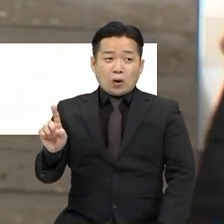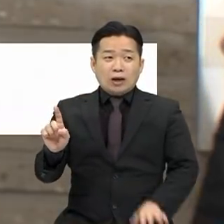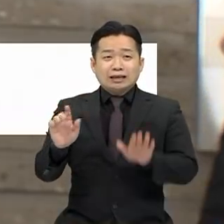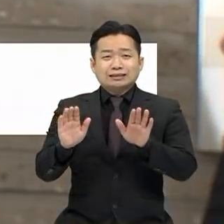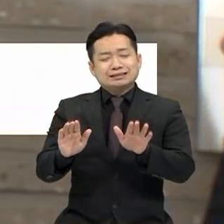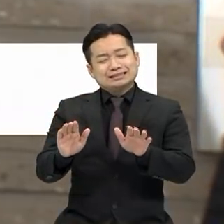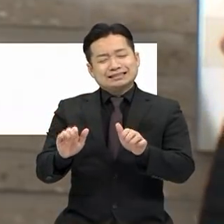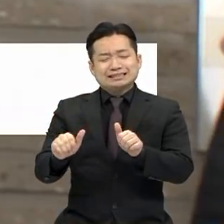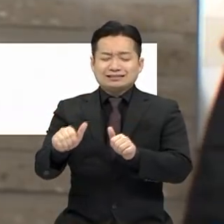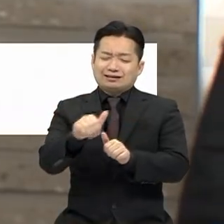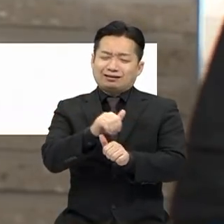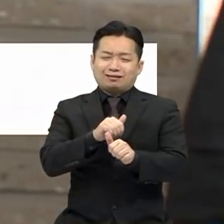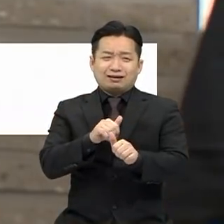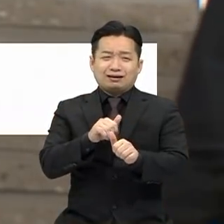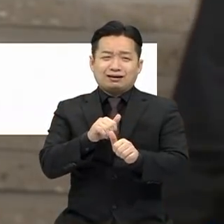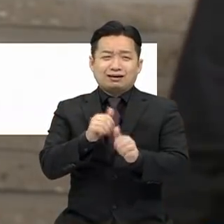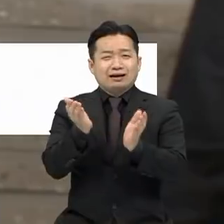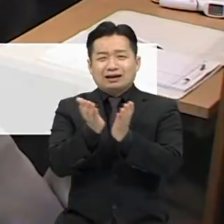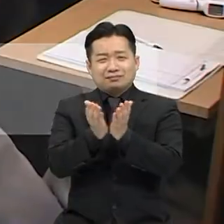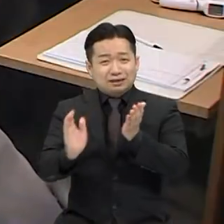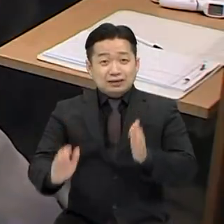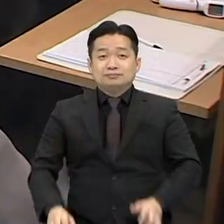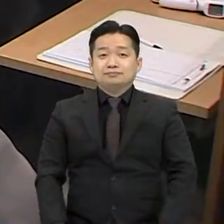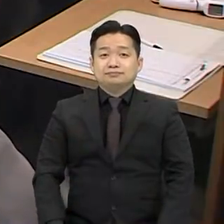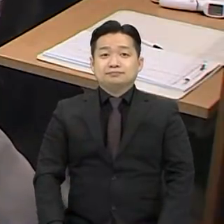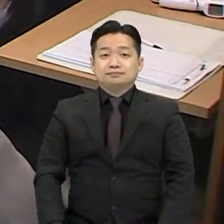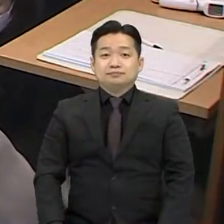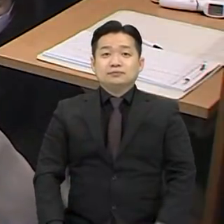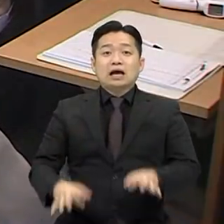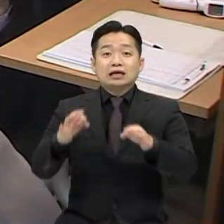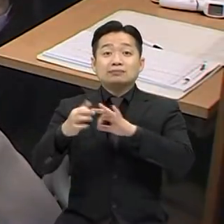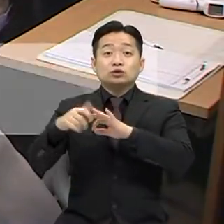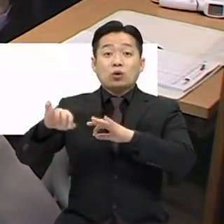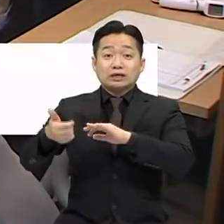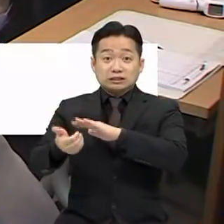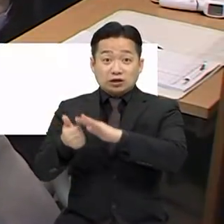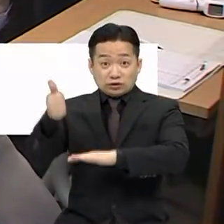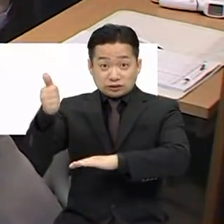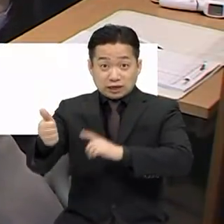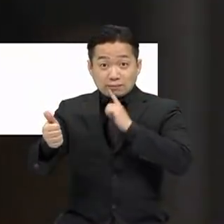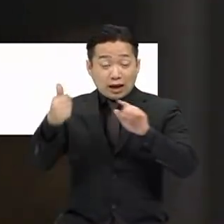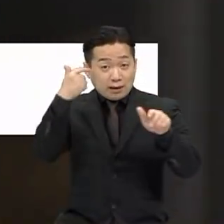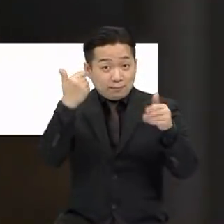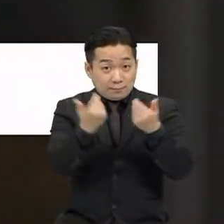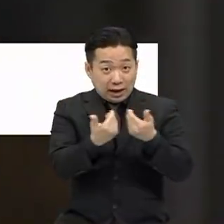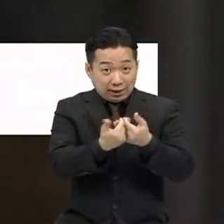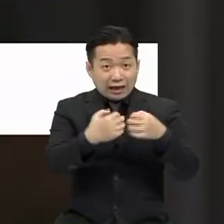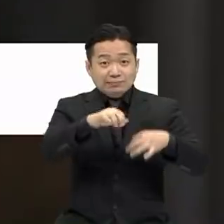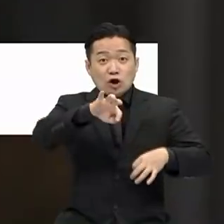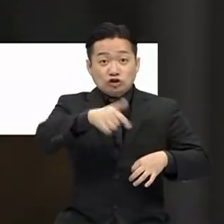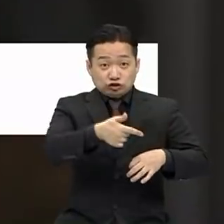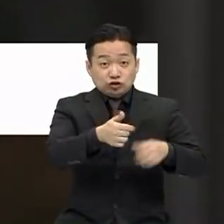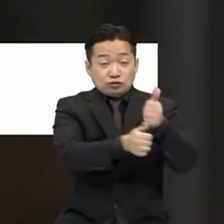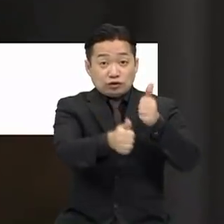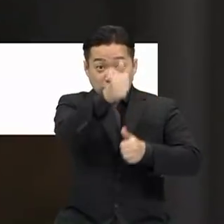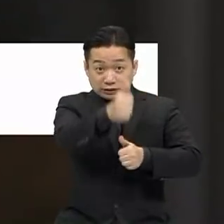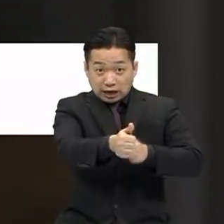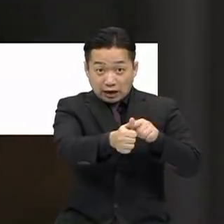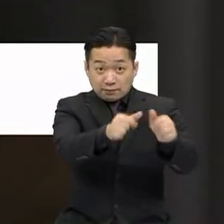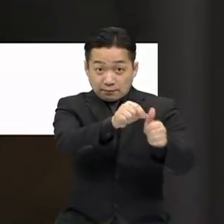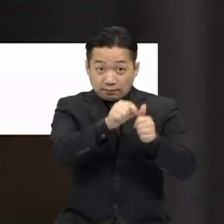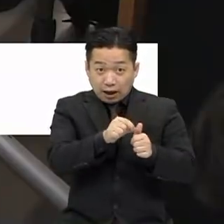별로 지금 태양 에서는 좀 다른데 가지 않고 김종인 전 위원장이 반대해온 김병준 상임 선대위원장 에 대해선